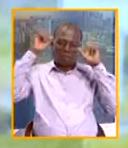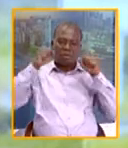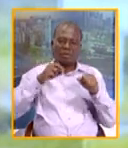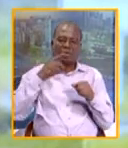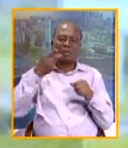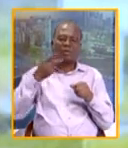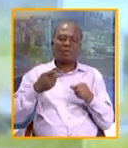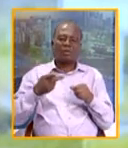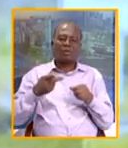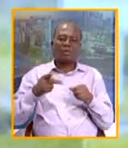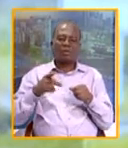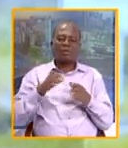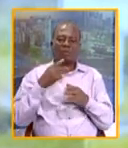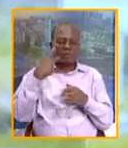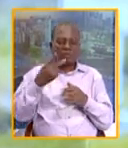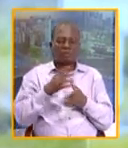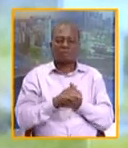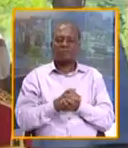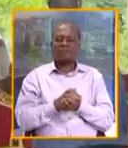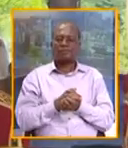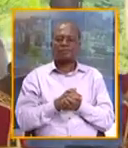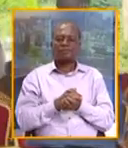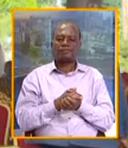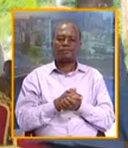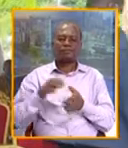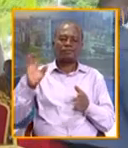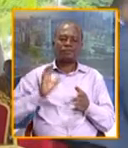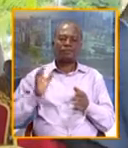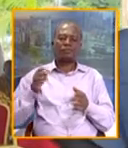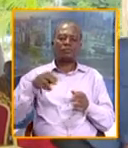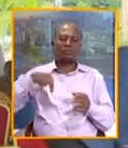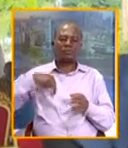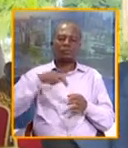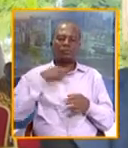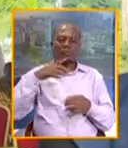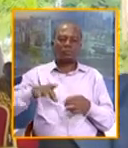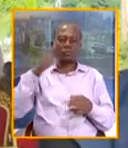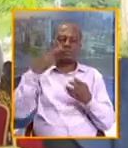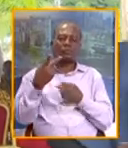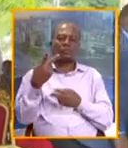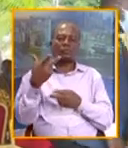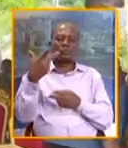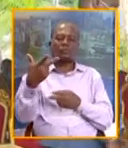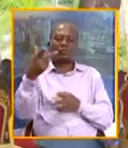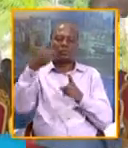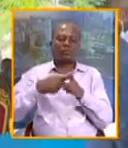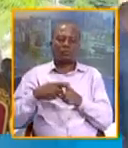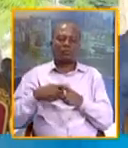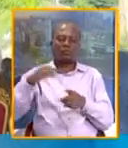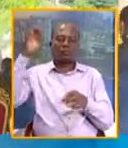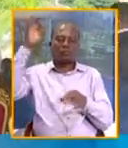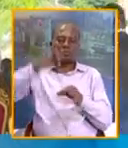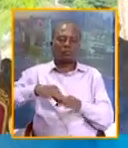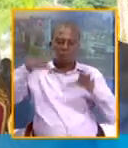prononcés au micro de nos reporters nous nous devons donc à trois mois de l'élection présidentielle et cette situation